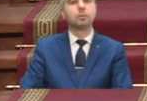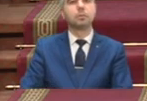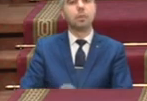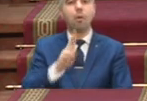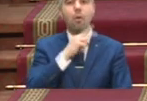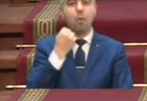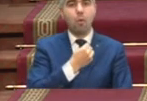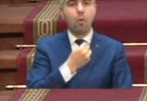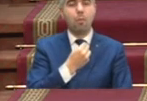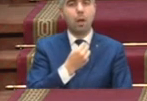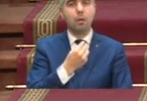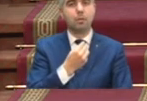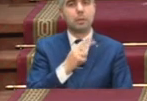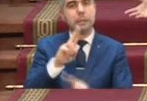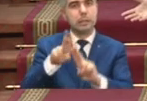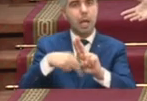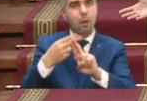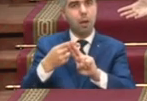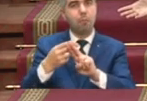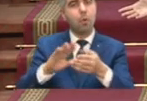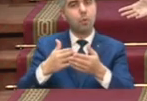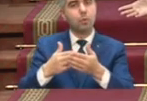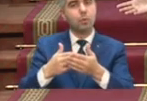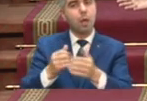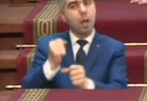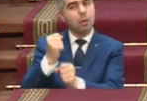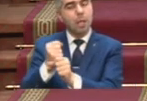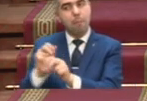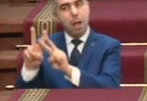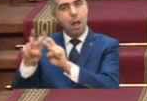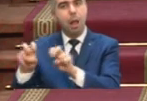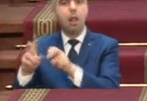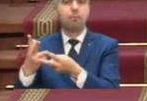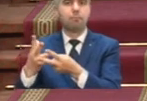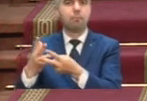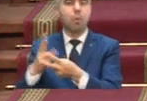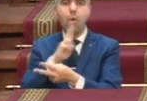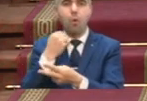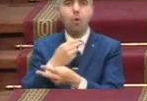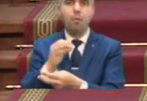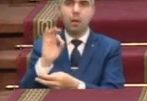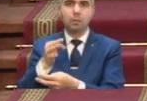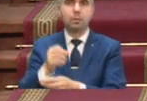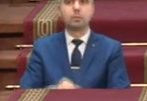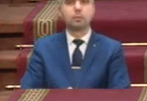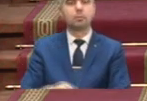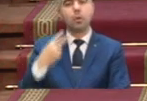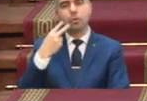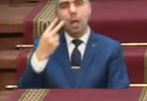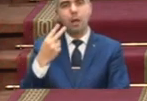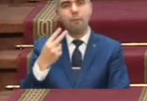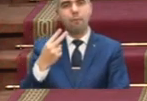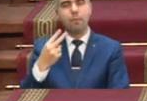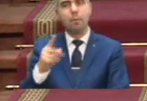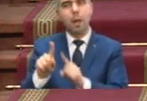الحكومة وحنا كنقوموا بالعمل الرقابي ديالنا أغلبية ومعارضة. بلينا كنشوفوا أن الحكومة هي اللي كتسأل